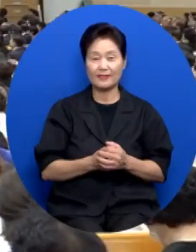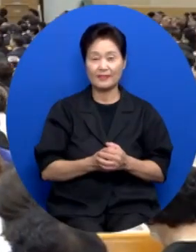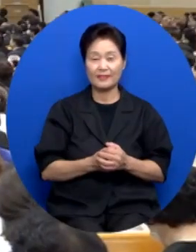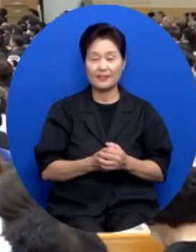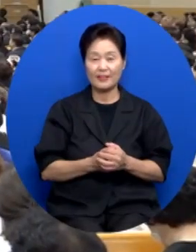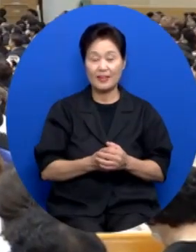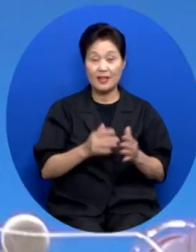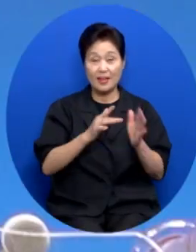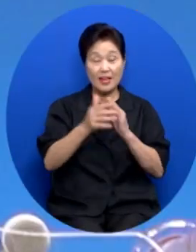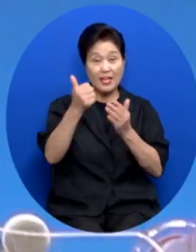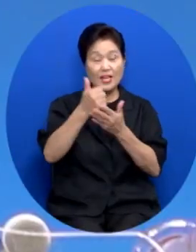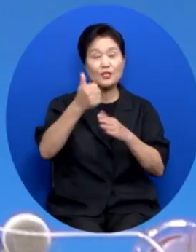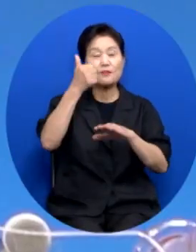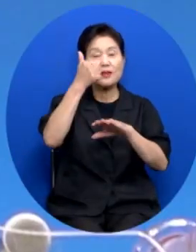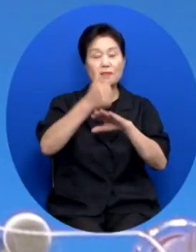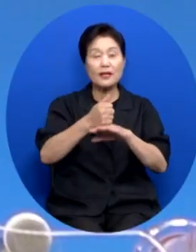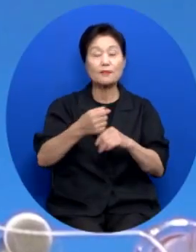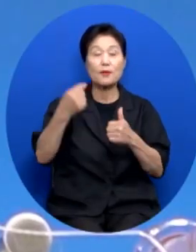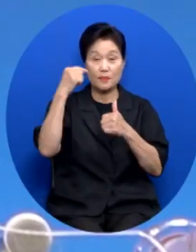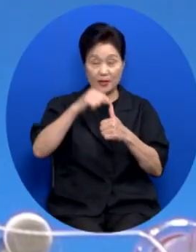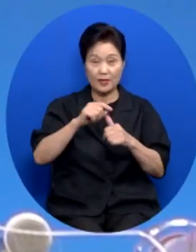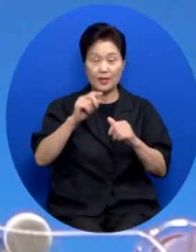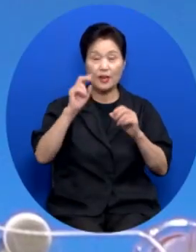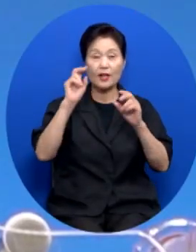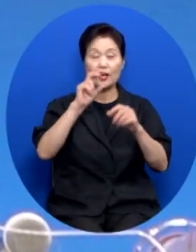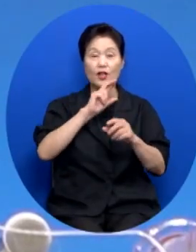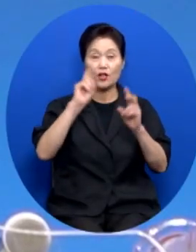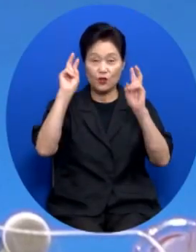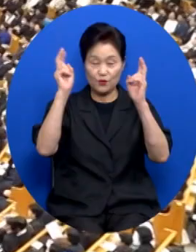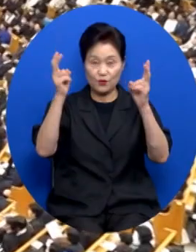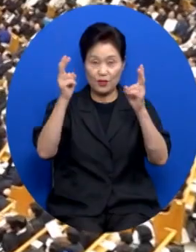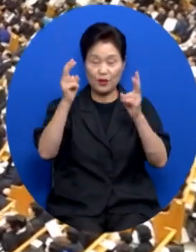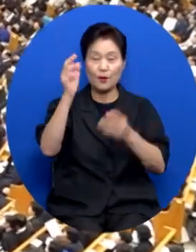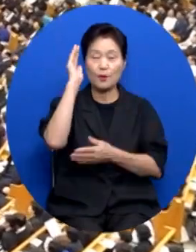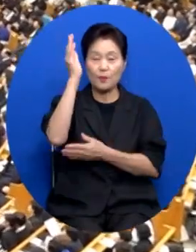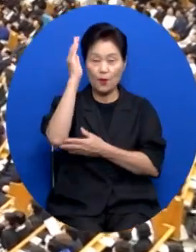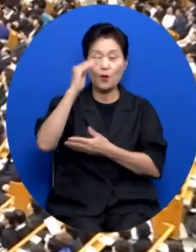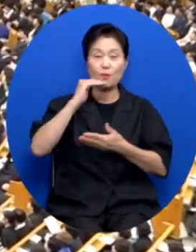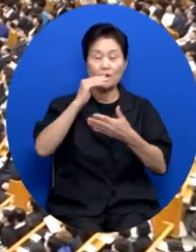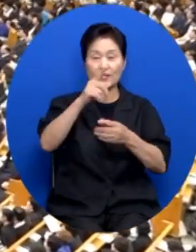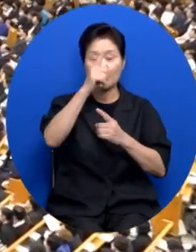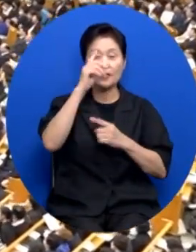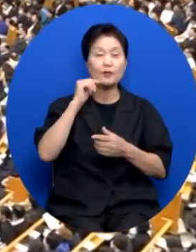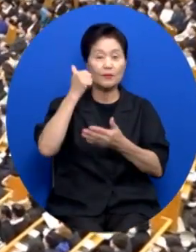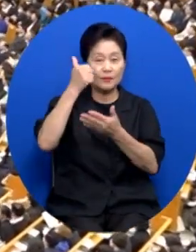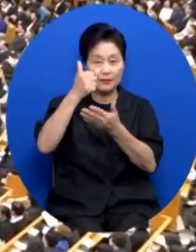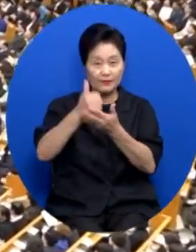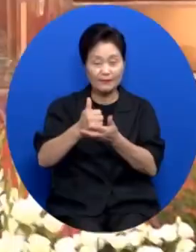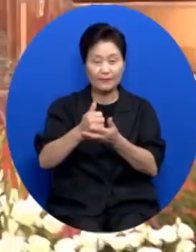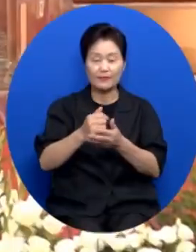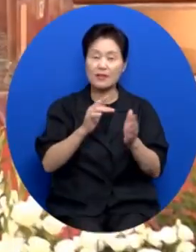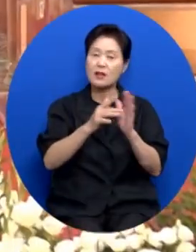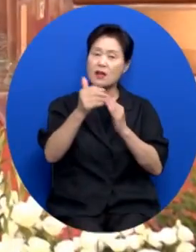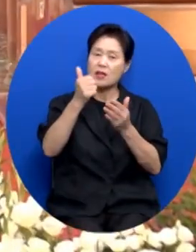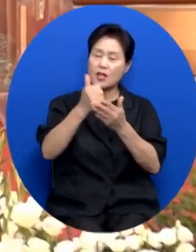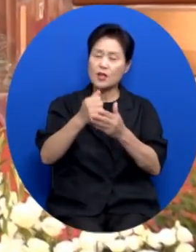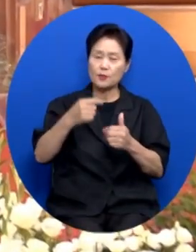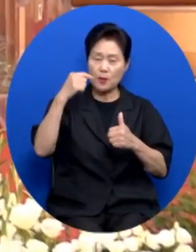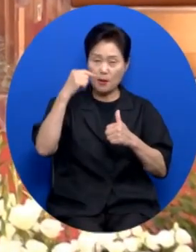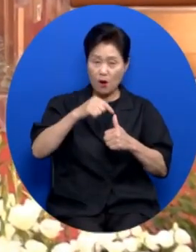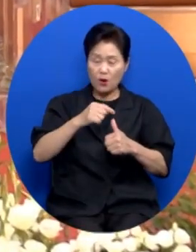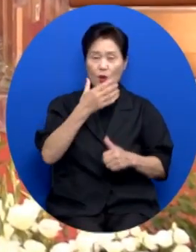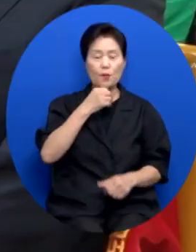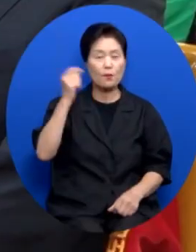이날 예수님의 마지막 명령이란 주제로 말씀을 전한 여의도 순복음교회 이영훈 목사는 예수의 지상명령인